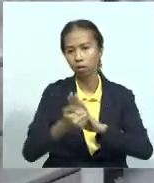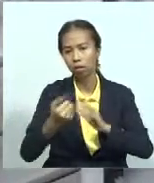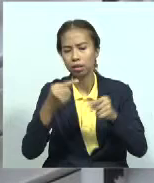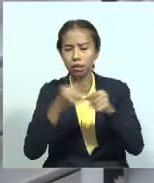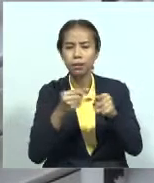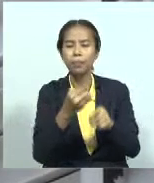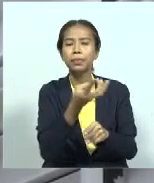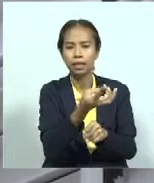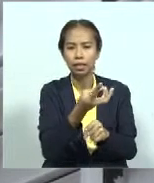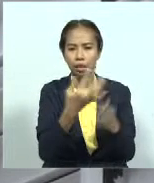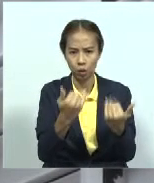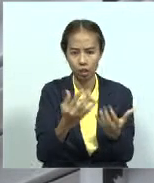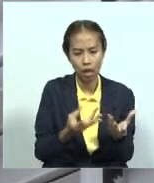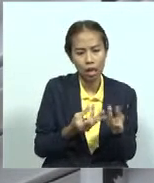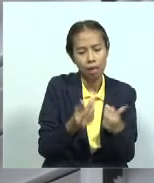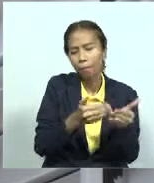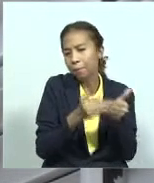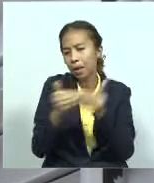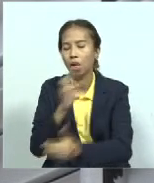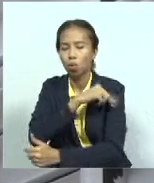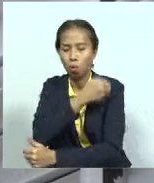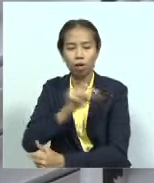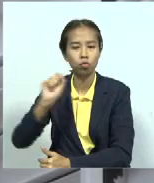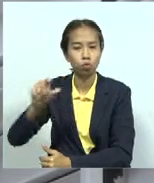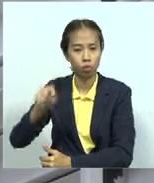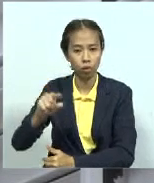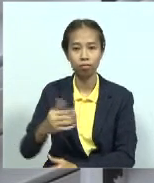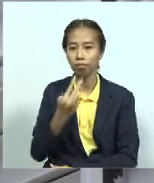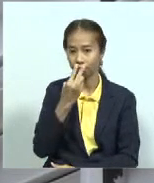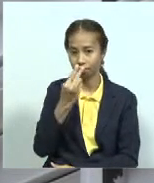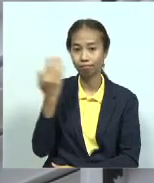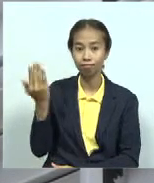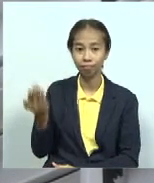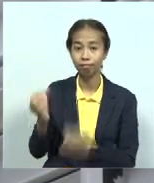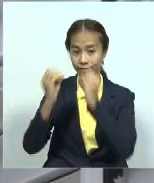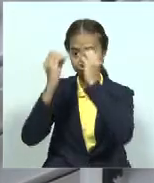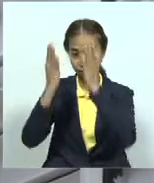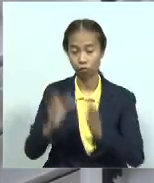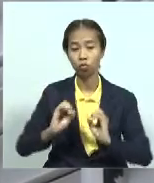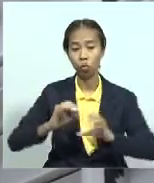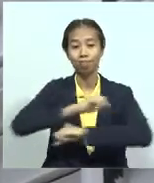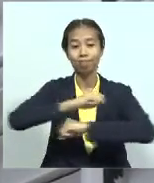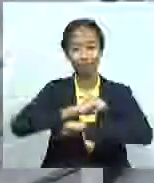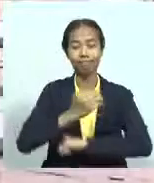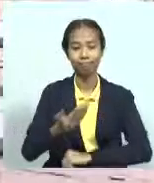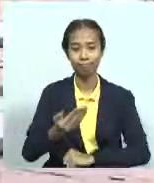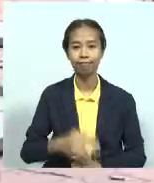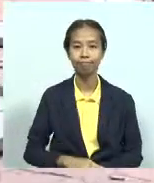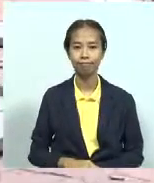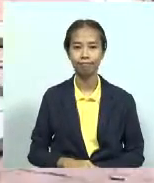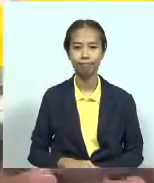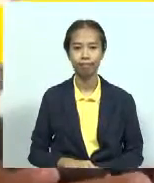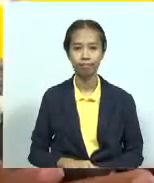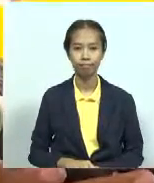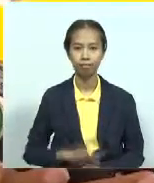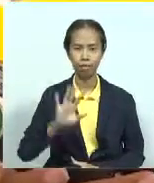เล็กน้อยนะคะจึงรีบพาส่งโรงพยาบาลค่ะไปฟังเหตุการณ์จากมาสเตอร์วิชาพละศึกษากันค่ะ พอเห็